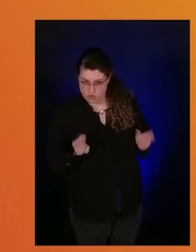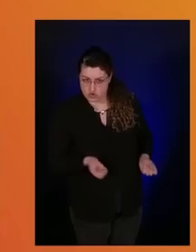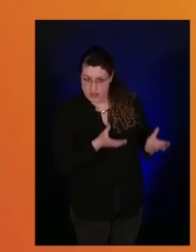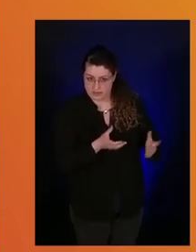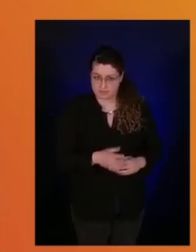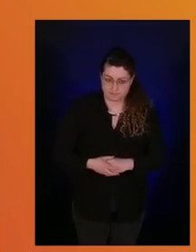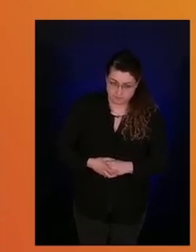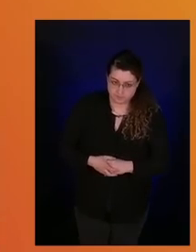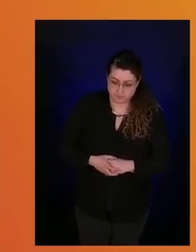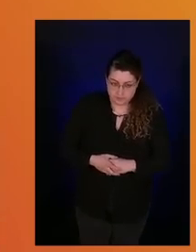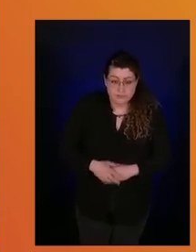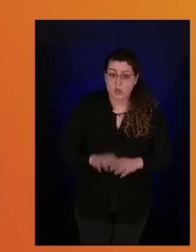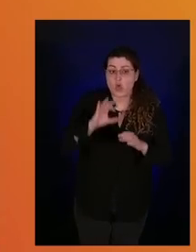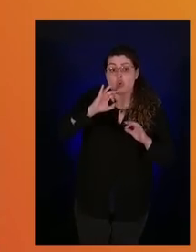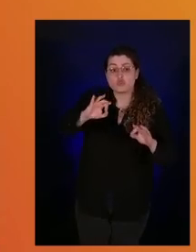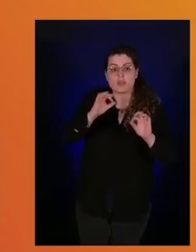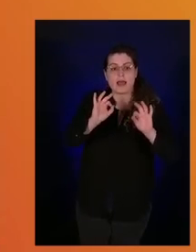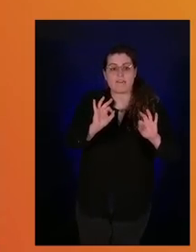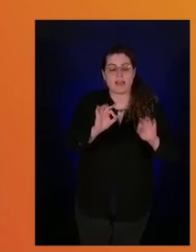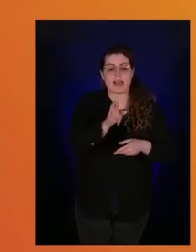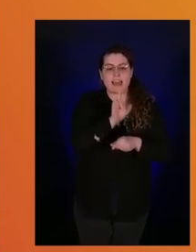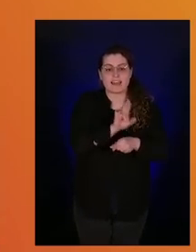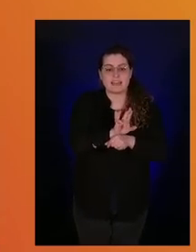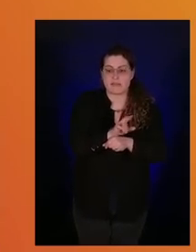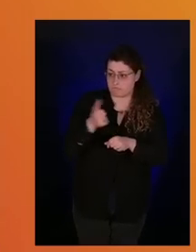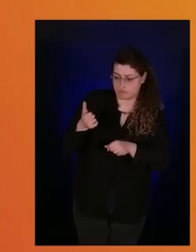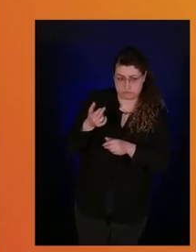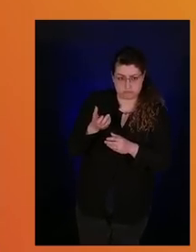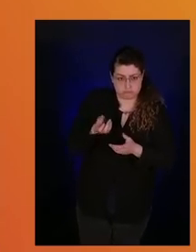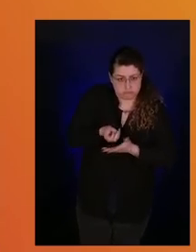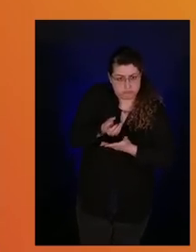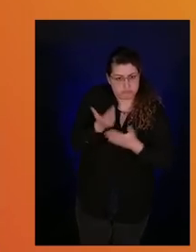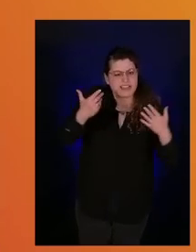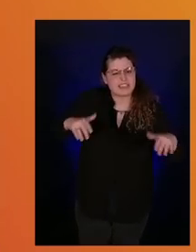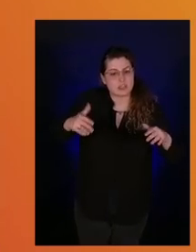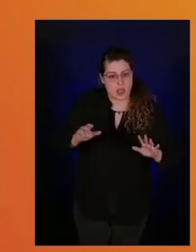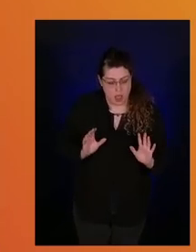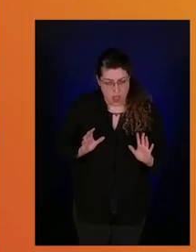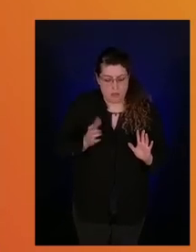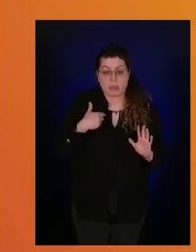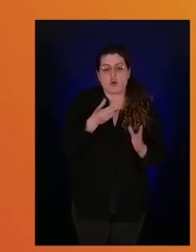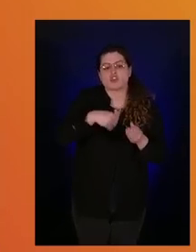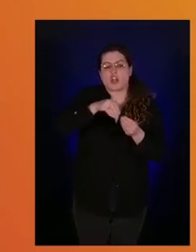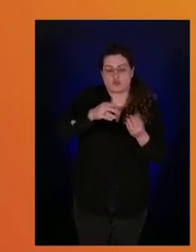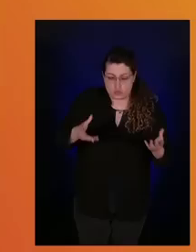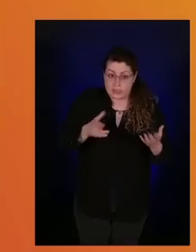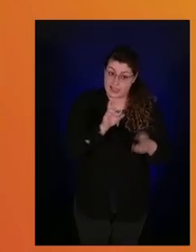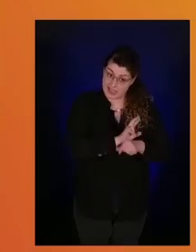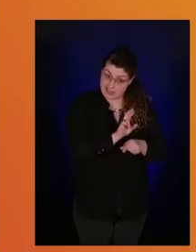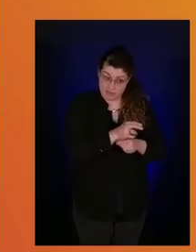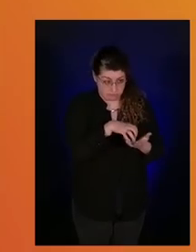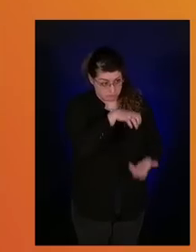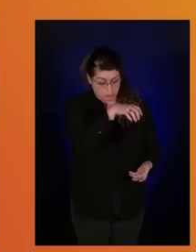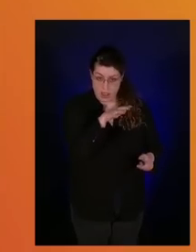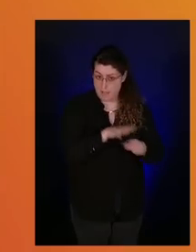Oui, sur la question des réserves, David a déjà apporté un certain nombre d'éléments. Juste dire que les réserves aujourd'hui ne couvrent pas